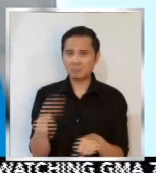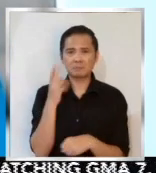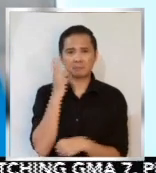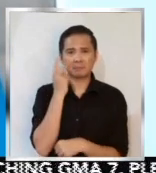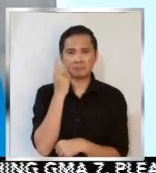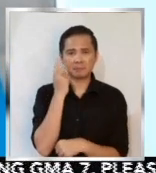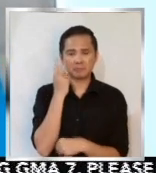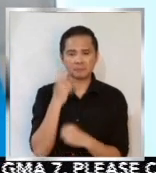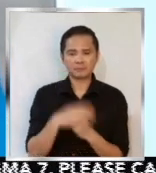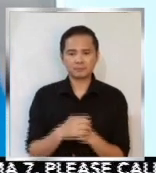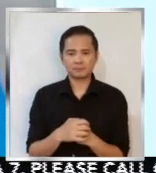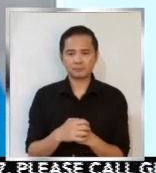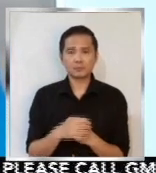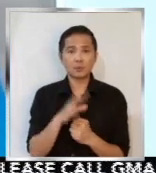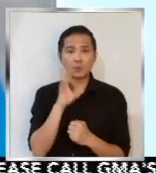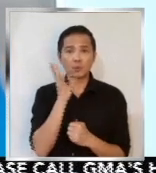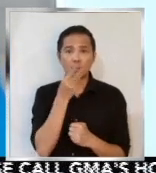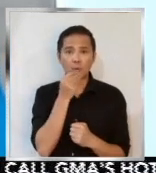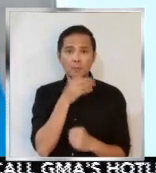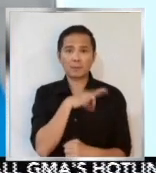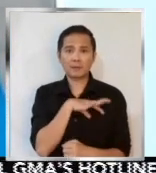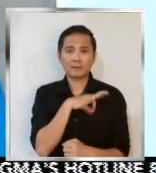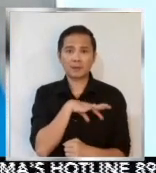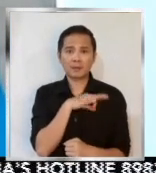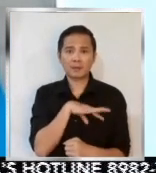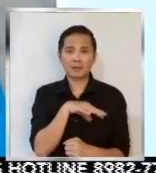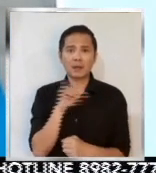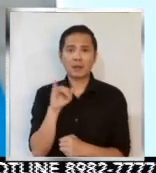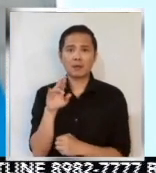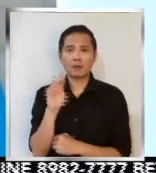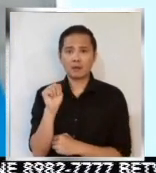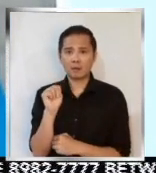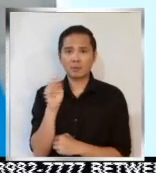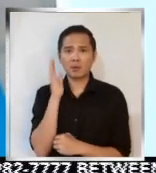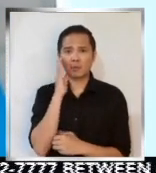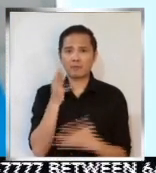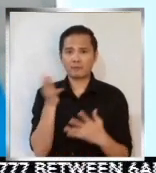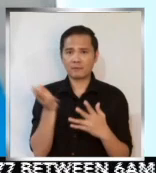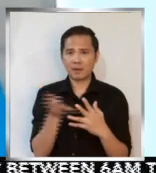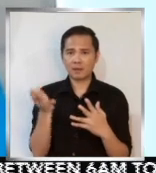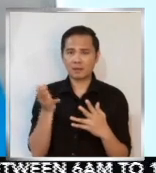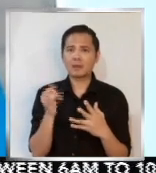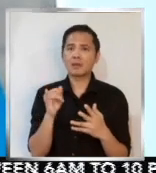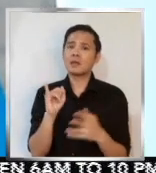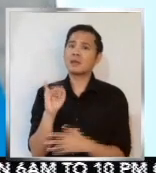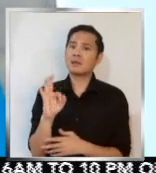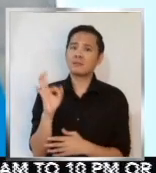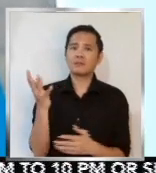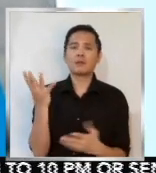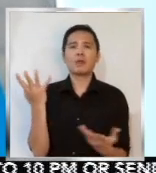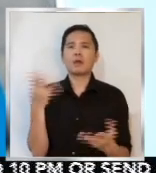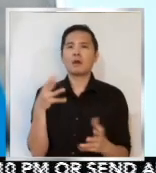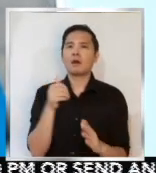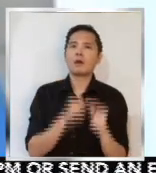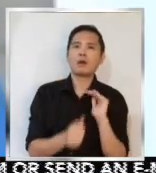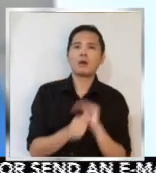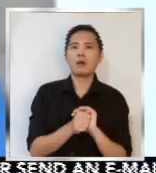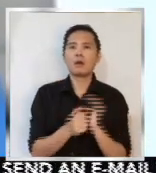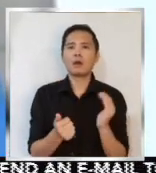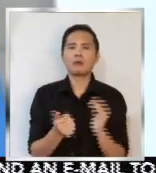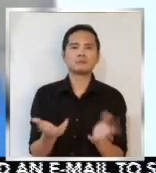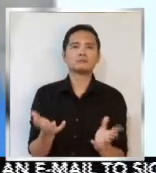recipients, unless there's a complicity, you know, there's conspiracy, then they could also face